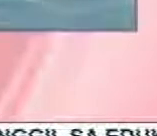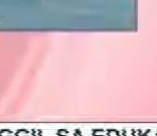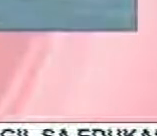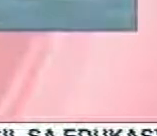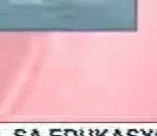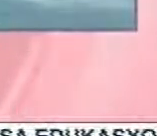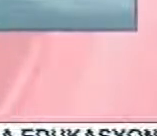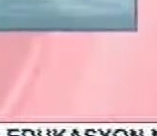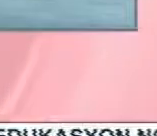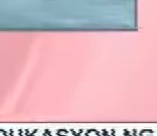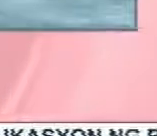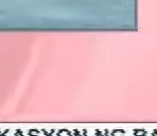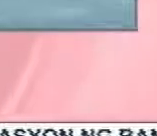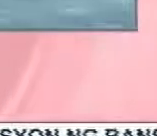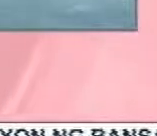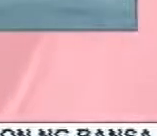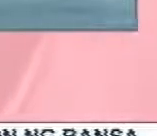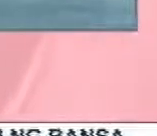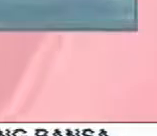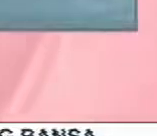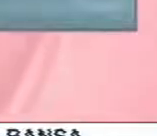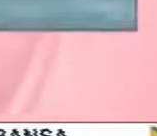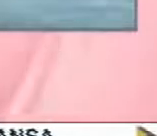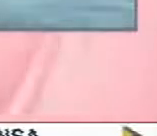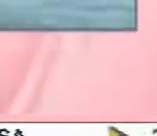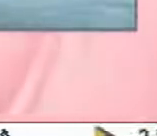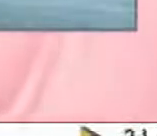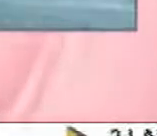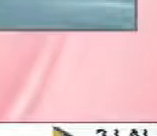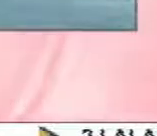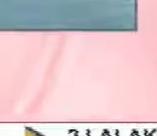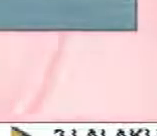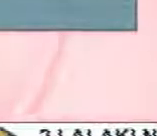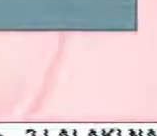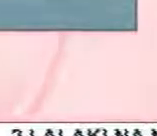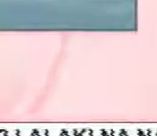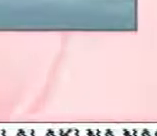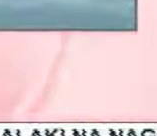Maraming salamat, Ryan Lisiges, sa pagtutok pa rin dyan sa Bulkang Taal.